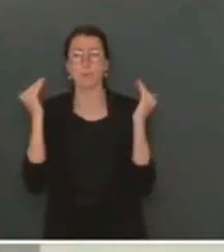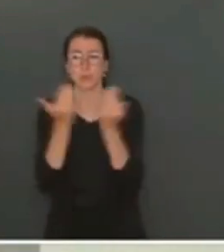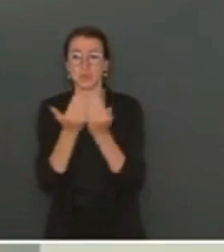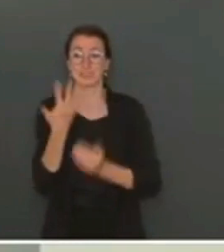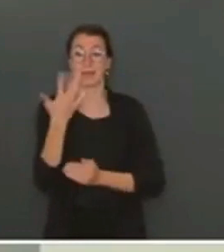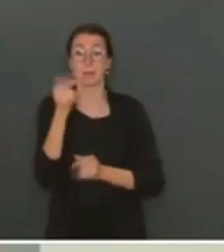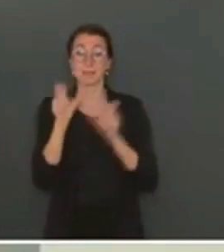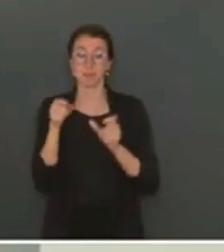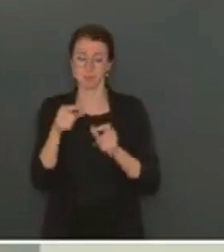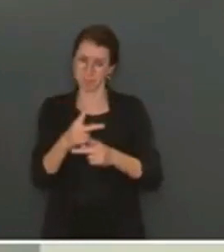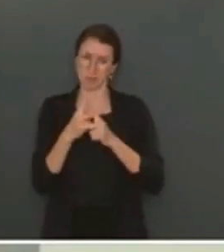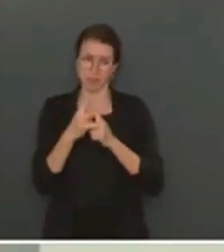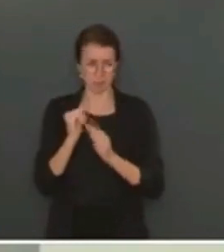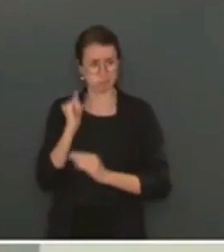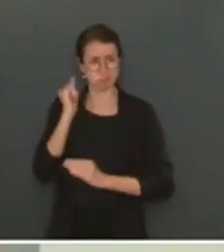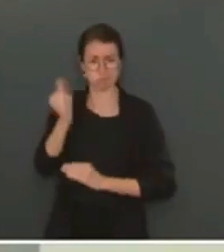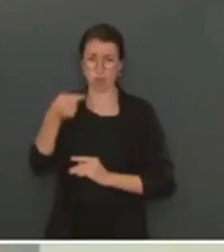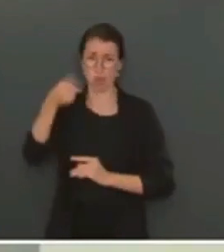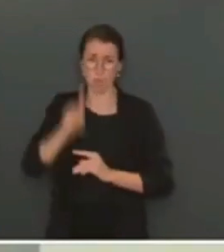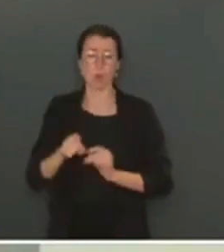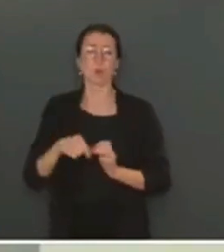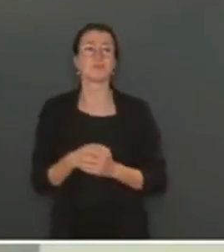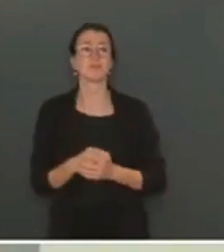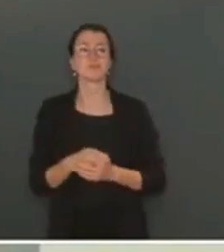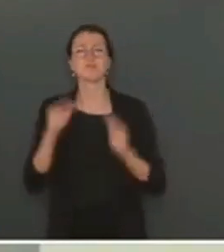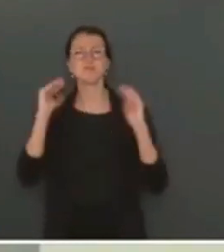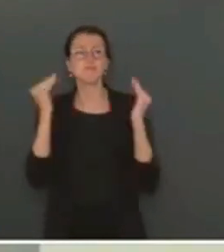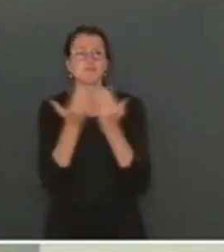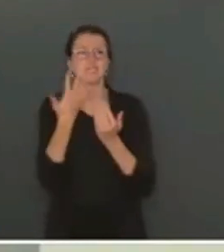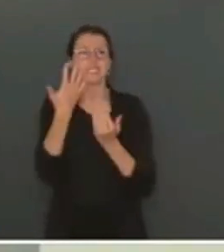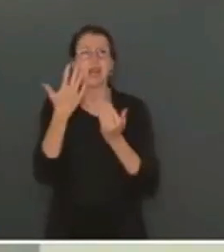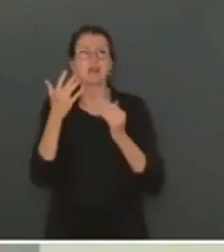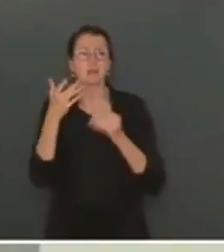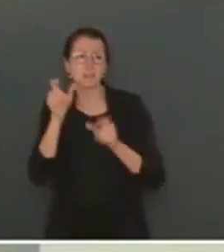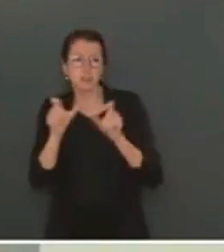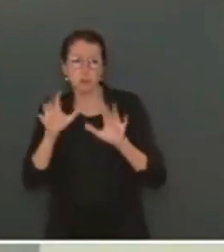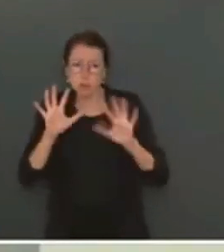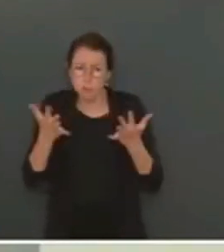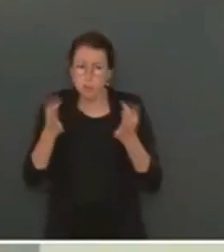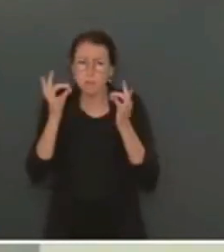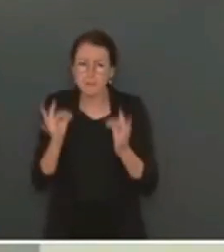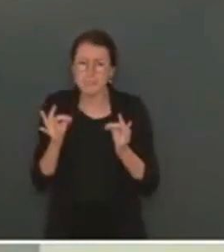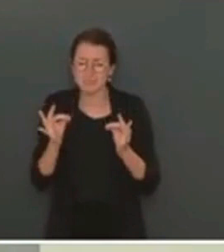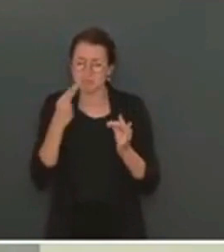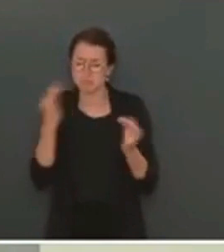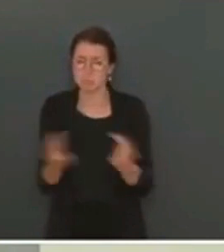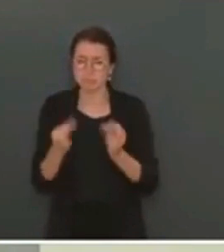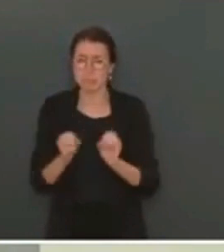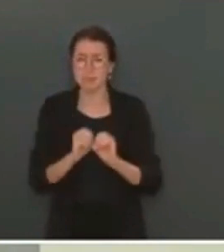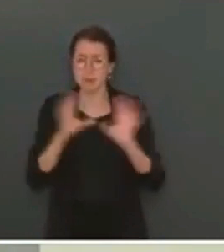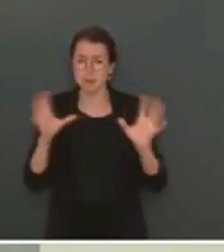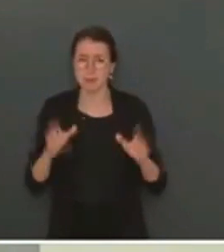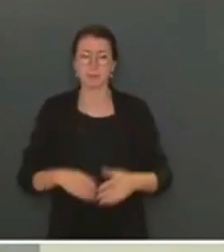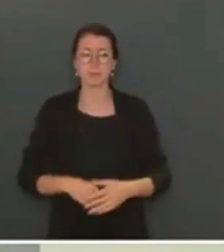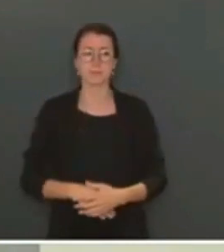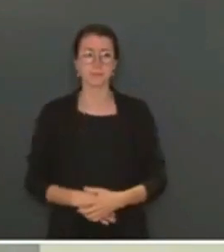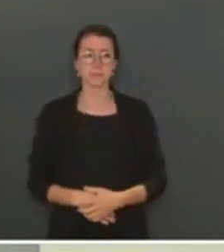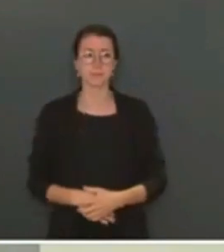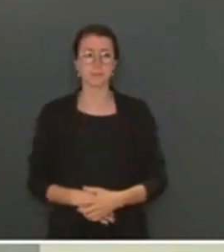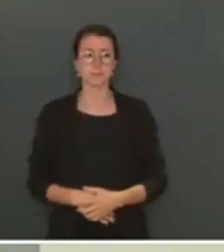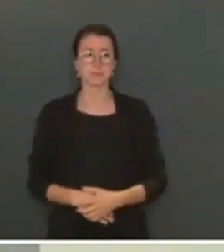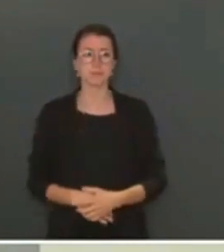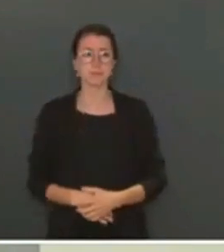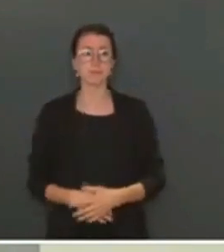des règles concernant les contacts sociaux, c'est important. La règle générale est la suivante. Chacun d'entre nous